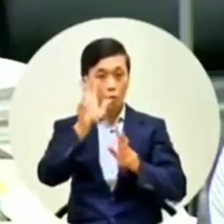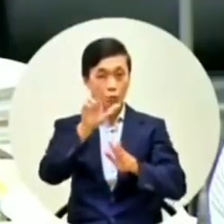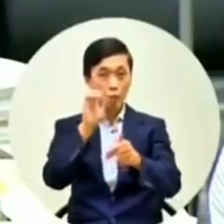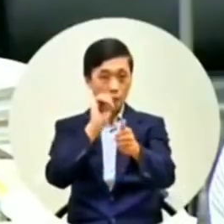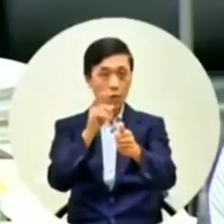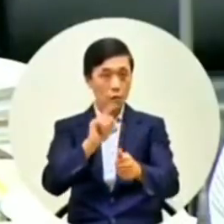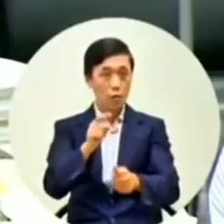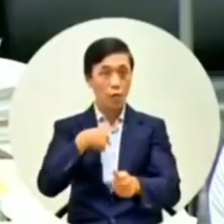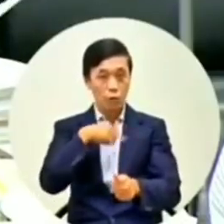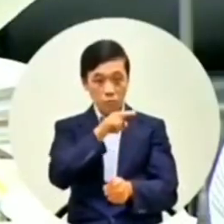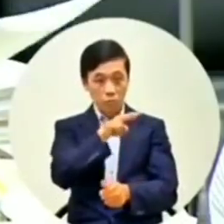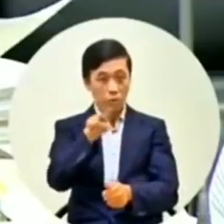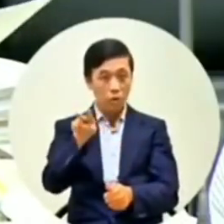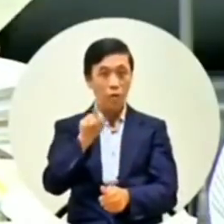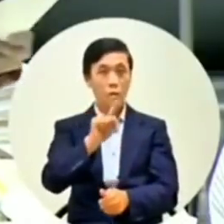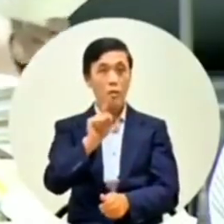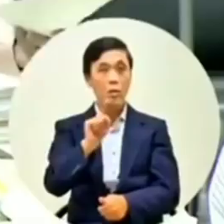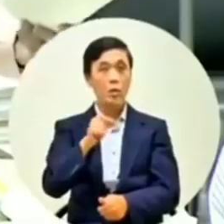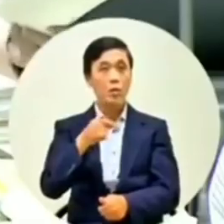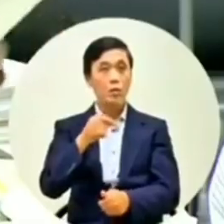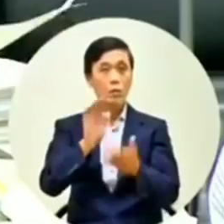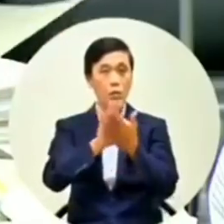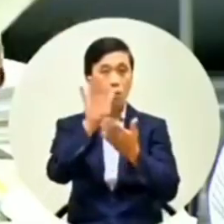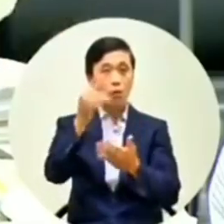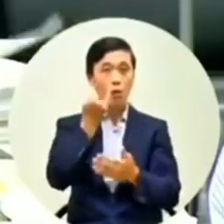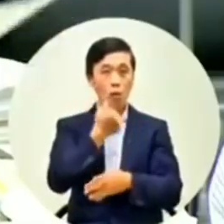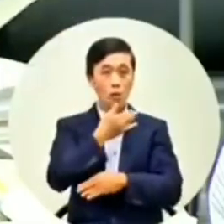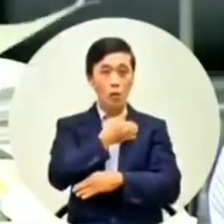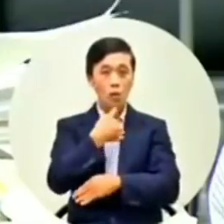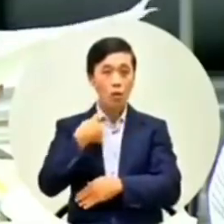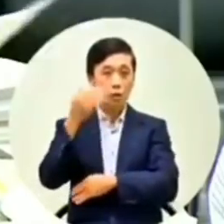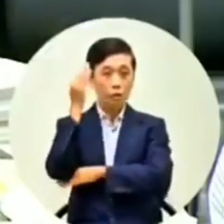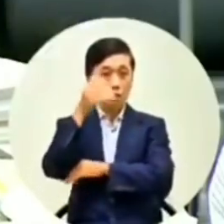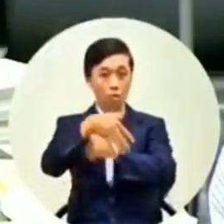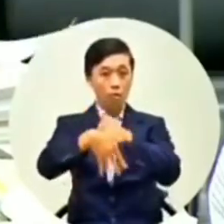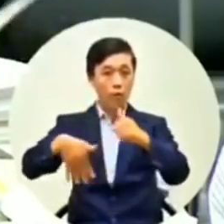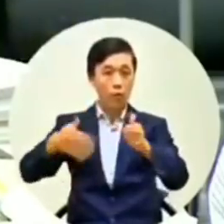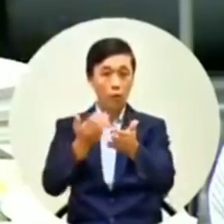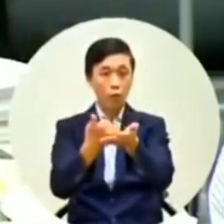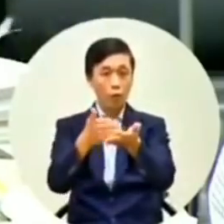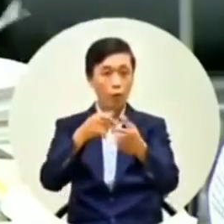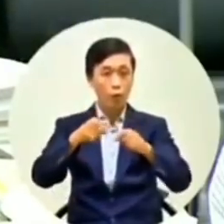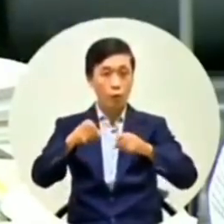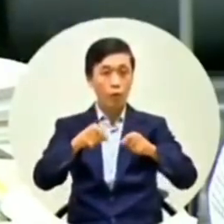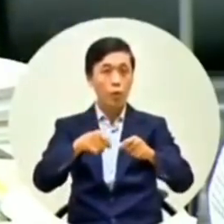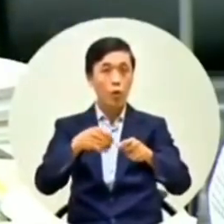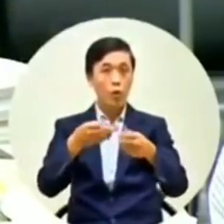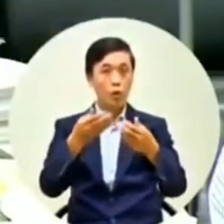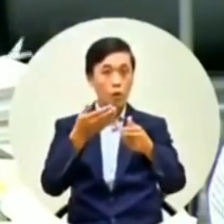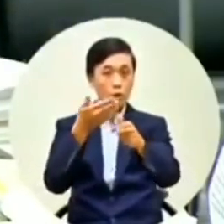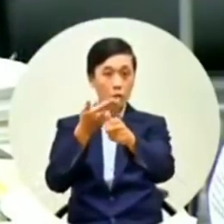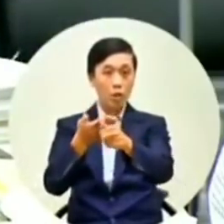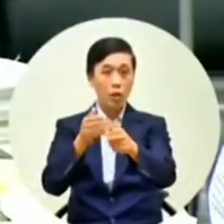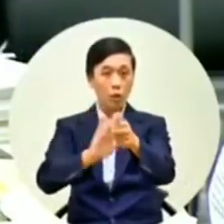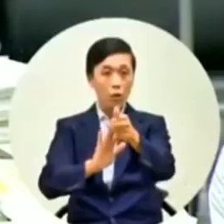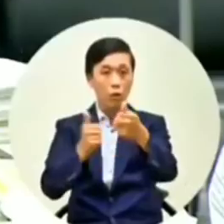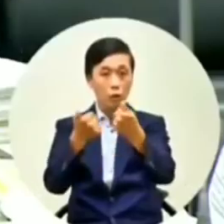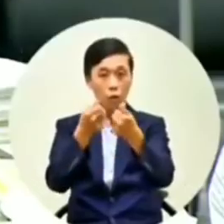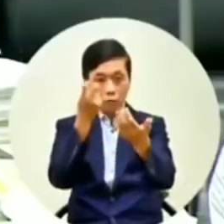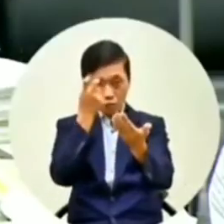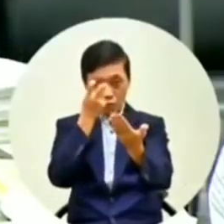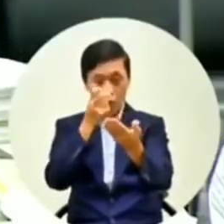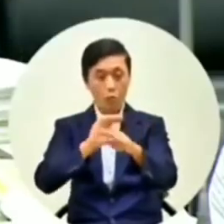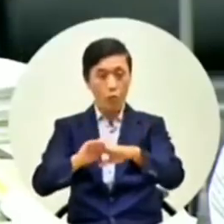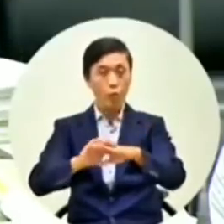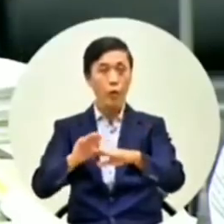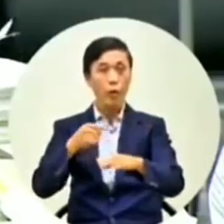们看到的就是未来可能各个局处会把预算案的部分送到我们各个我们委员会来做审查，我